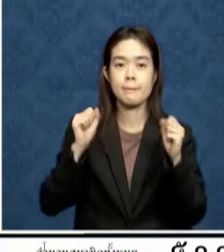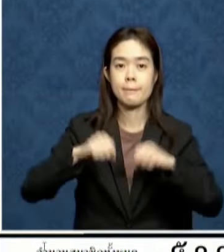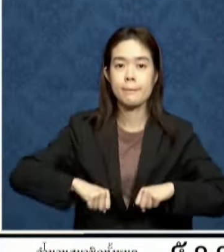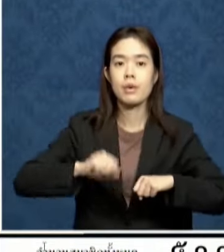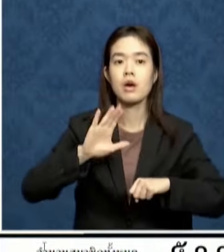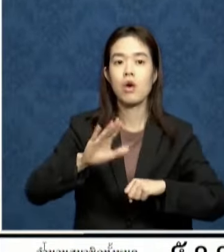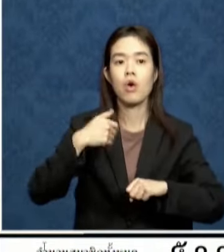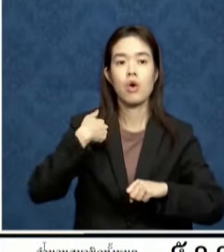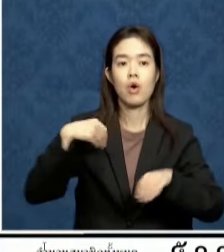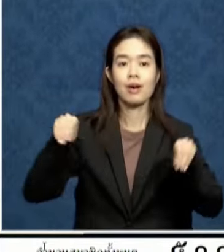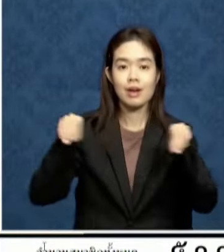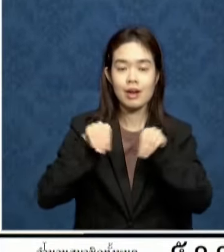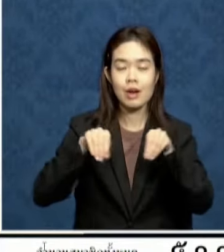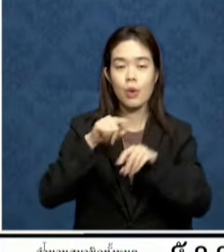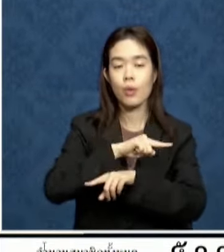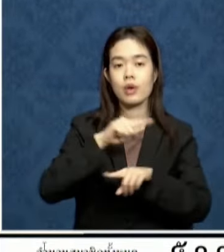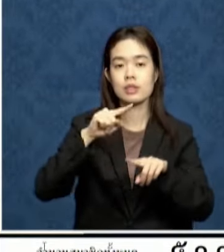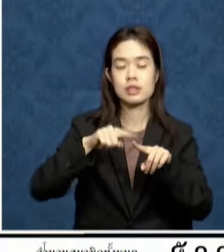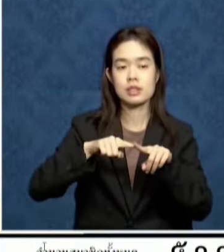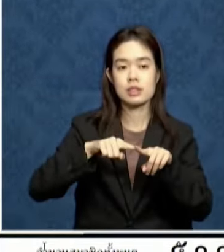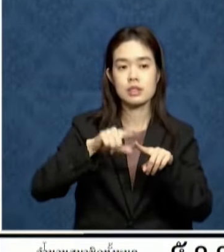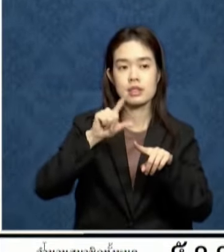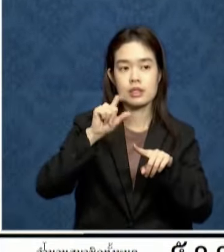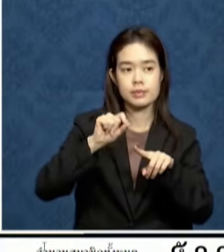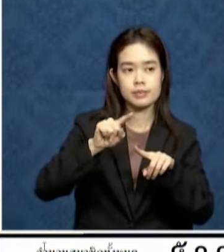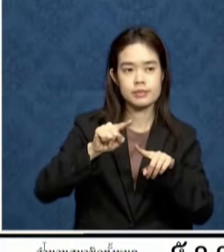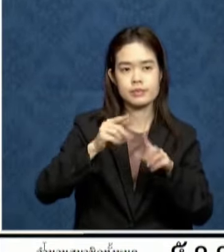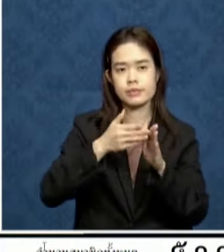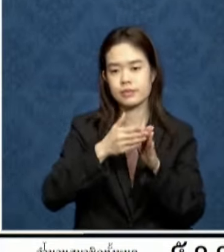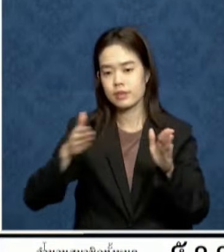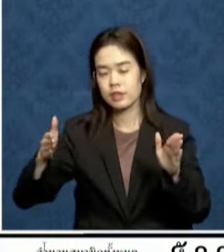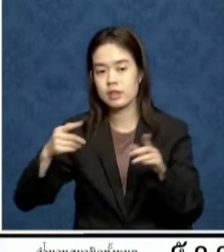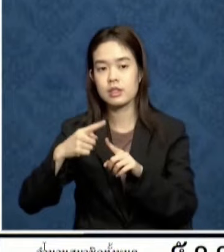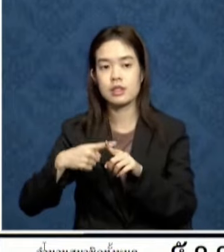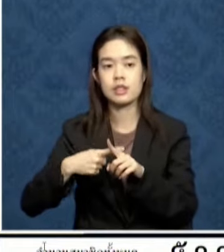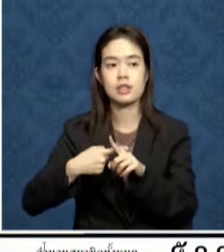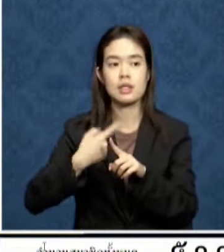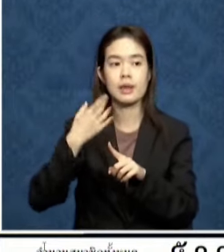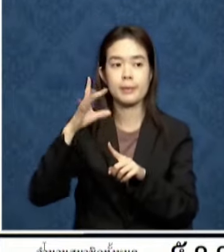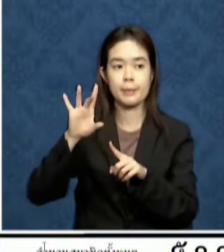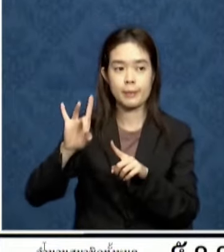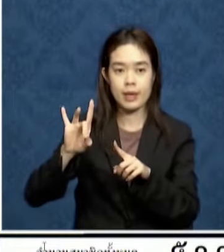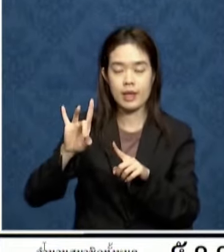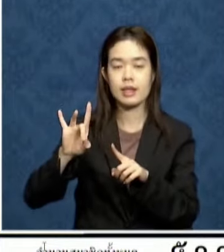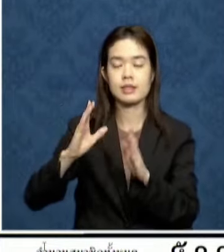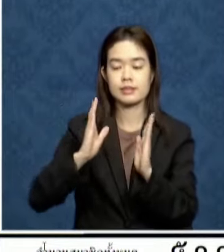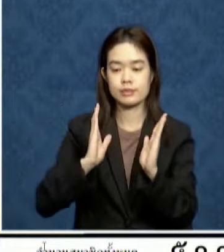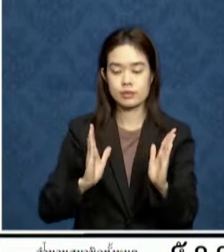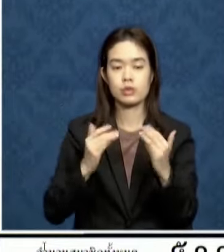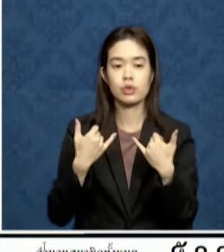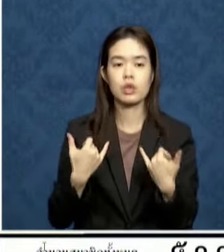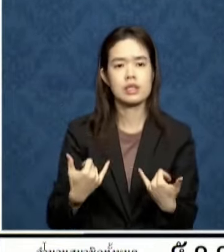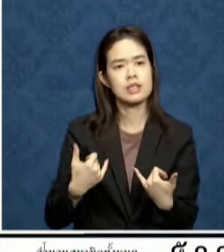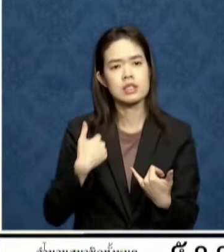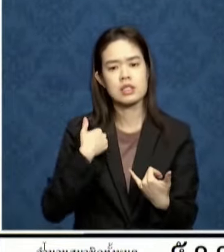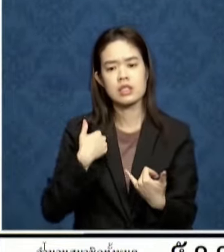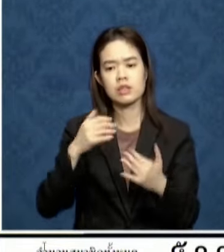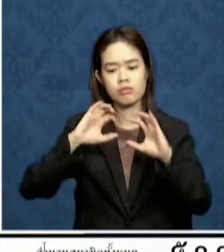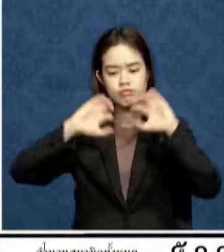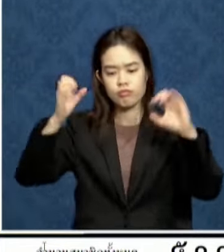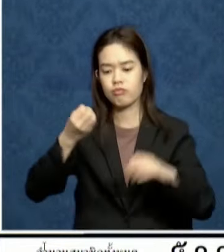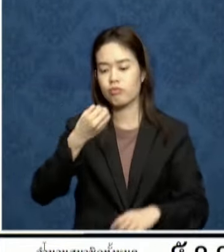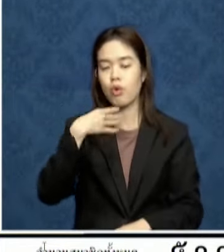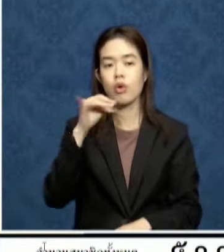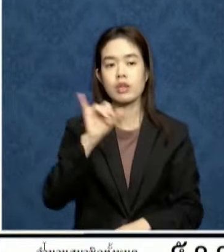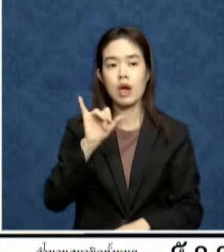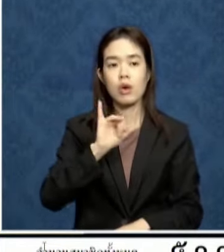กรกฎาคมถึง22สิงหาคมนั้นไม่เป็นความจริงครับท่านประธานนับถึงวันนี้ครับผมก็ยังไม่ได้รับคำตอบชัดๆว่